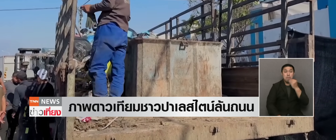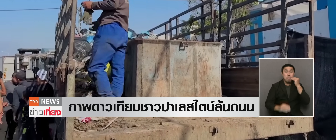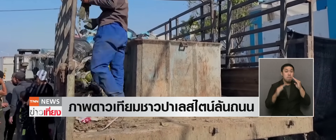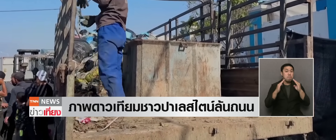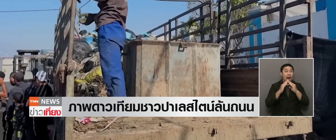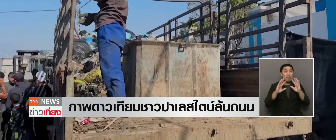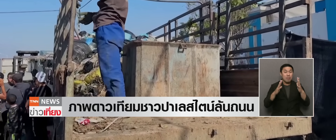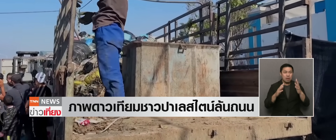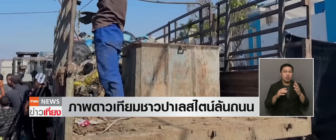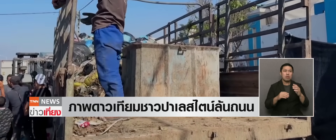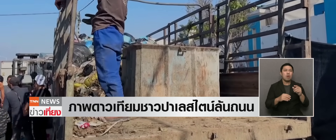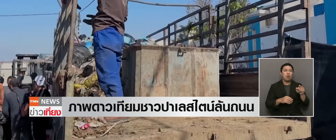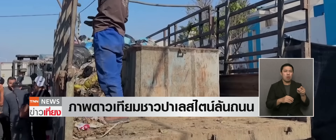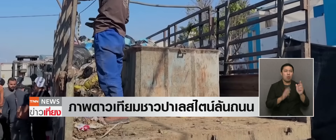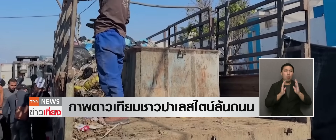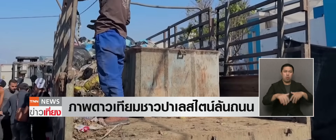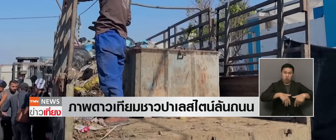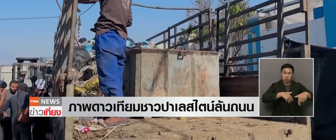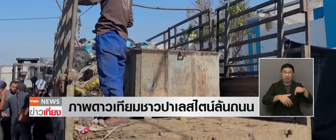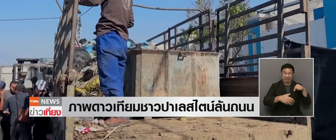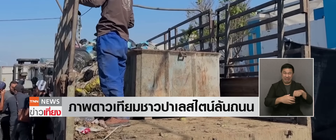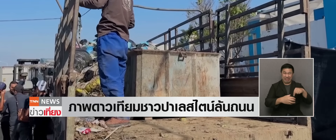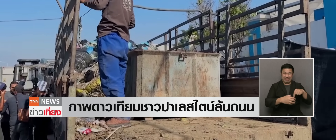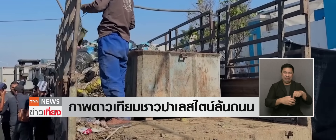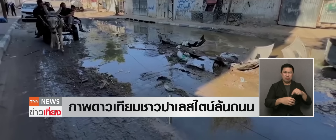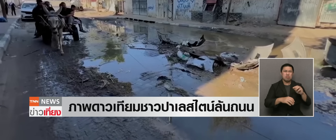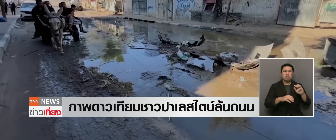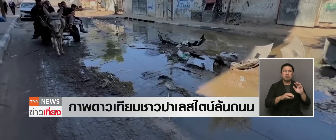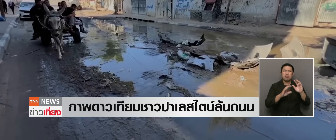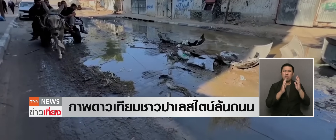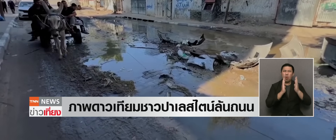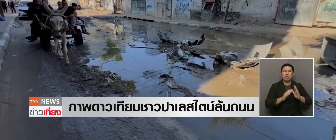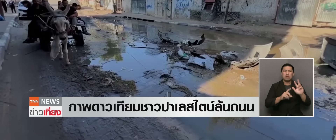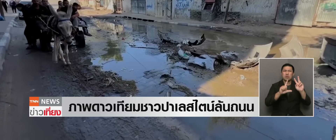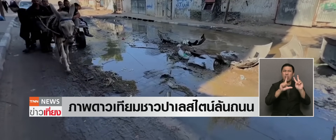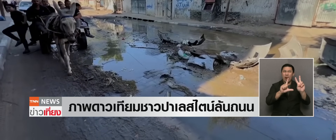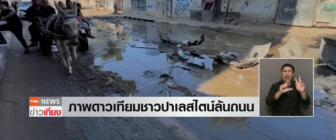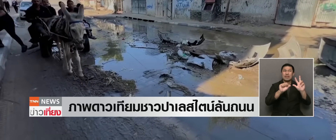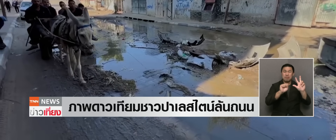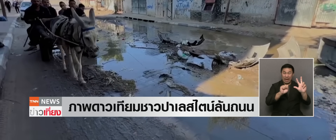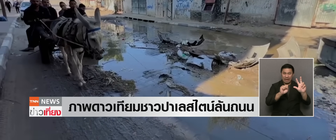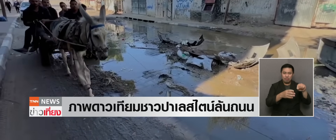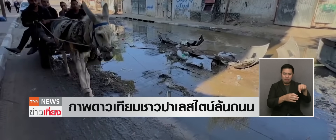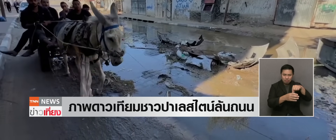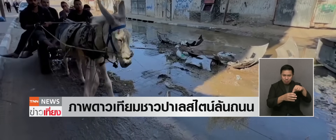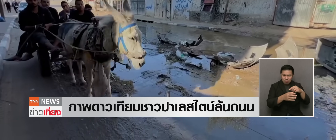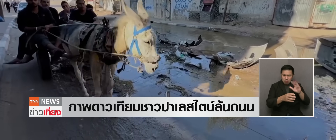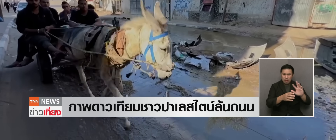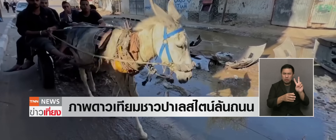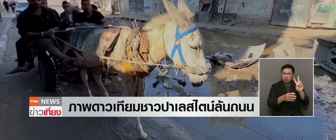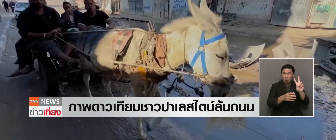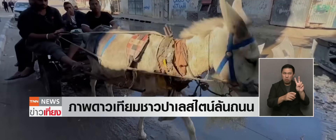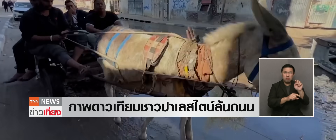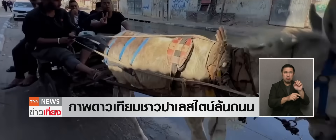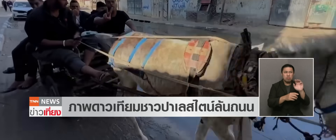ย2ใน3ของประชากรปาเลสไตน์ทั้งหมดค่ะที่มีอยู่ราว2ล้าน3แสนคนค่ะ